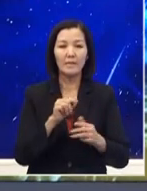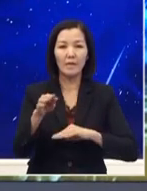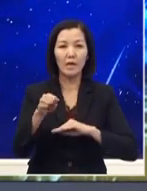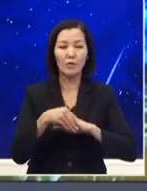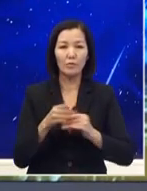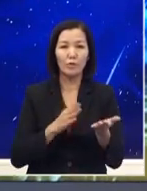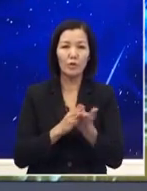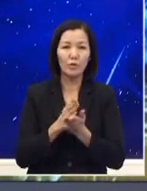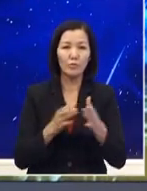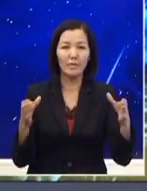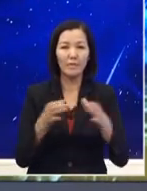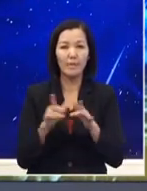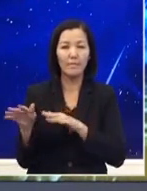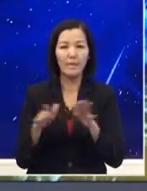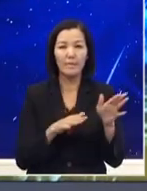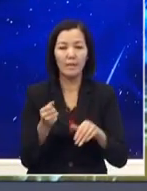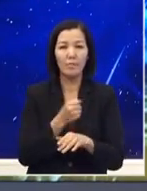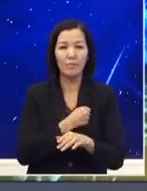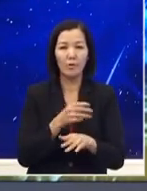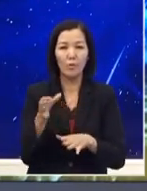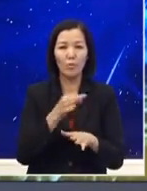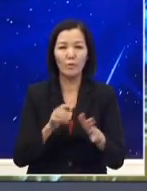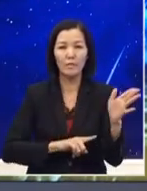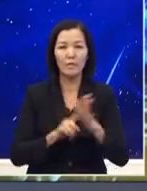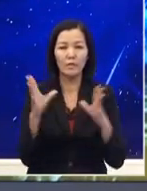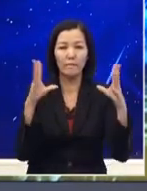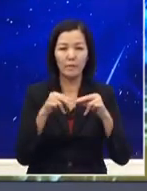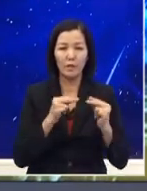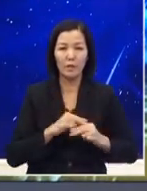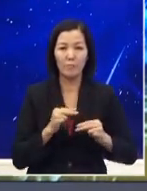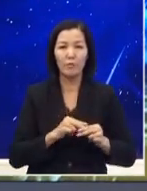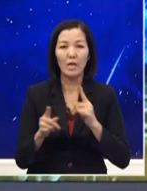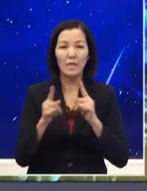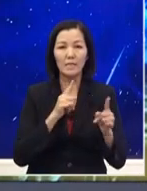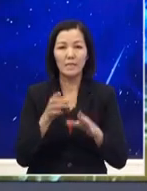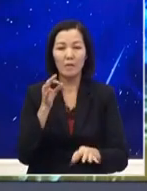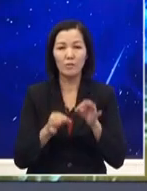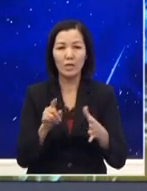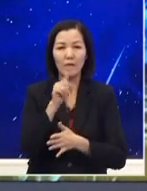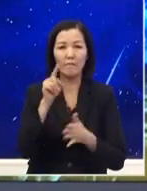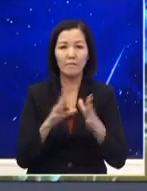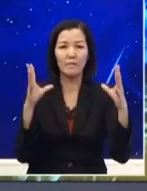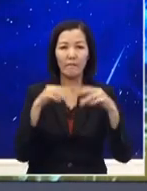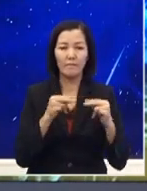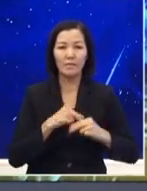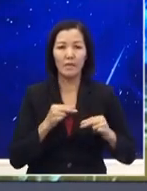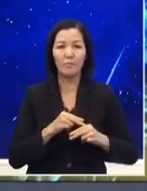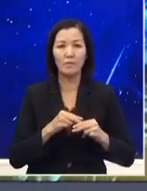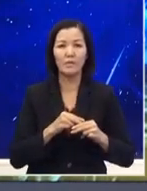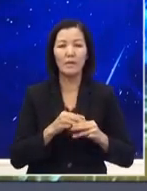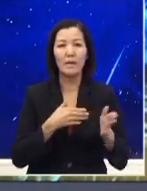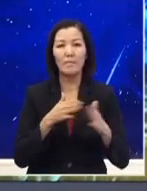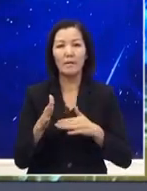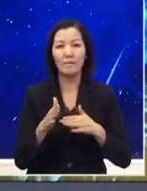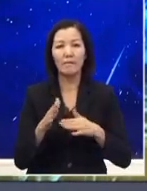Антикоррупционная служба и Департамент по делам обороны области начинают сотрудничество. В ходе заседания обсуждались вопросы совместной работы по